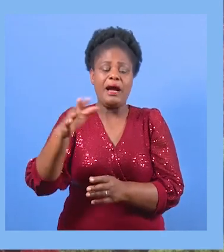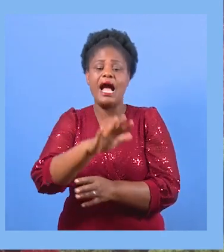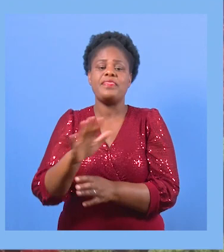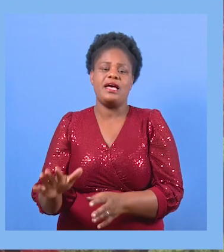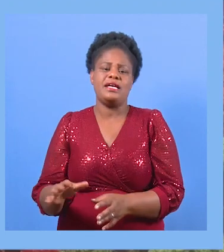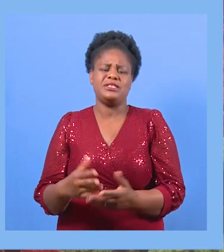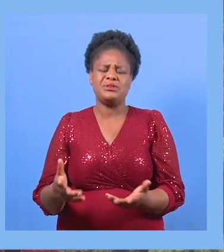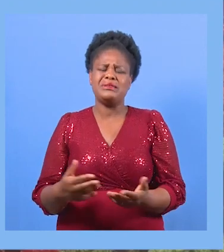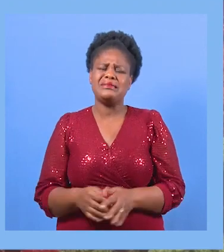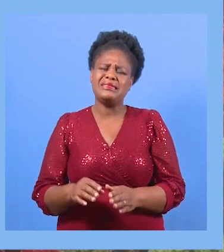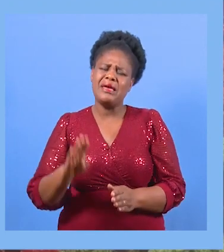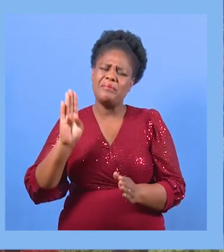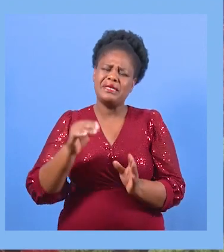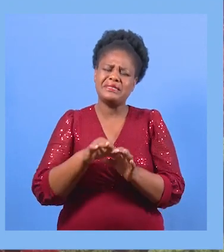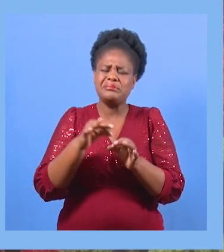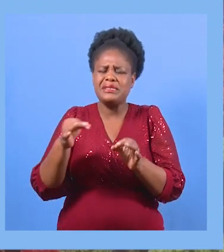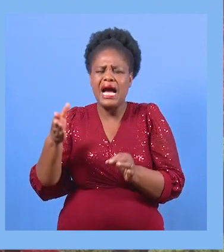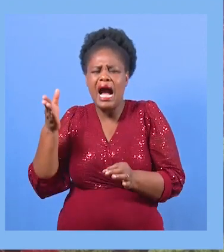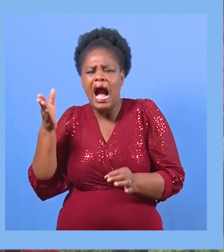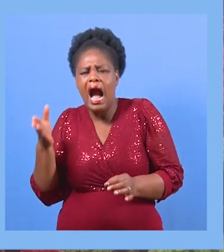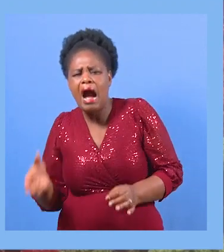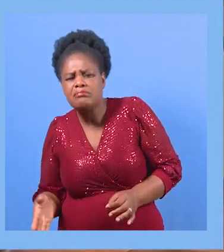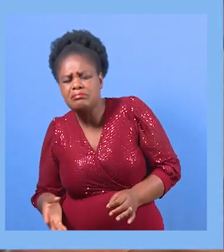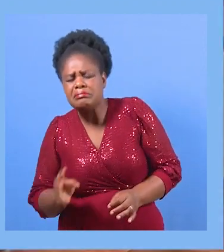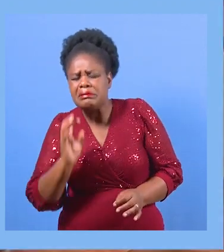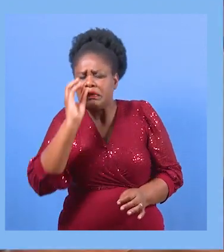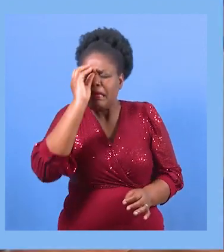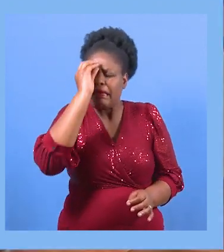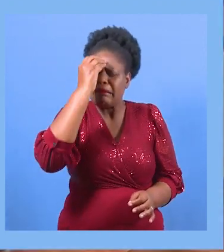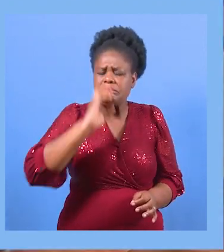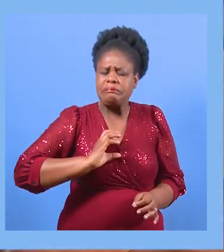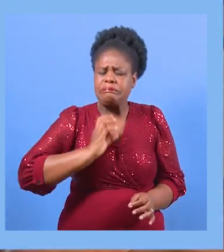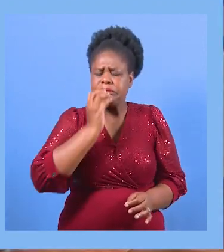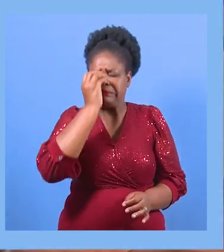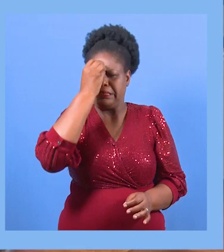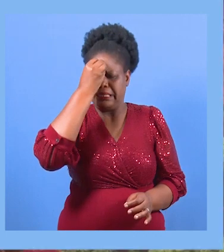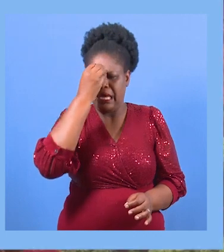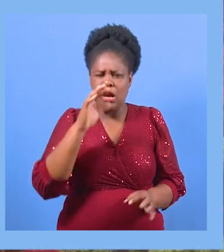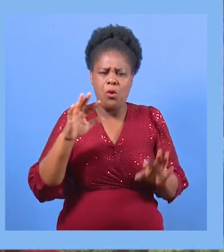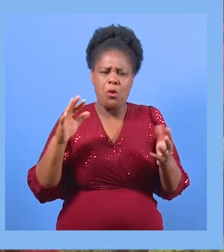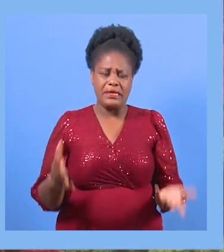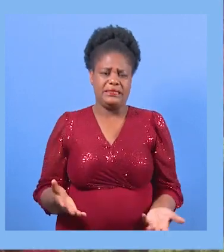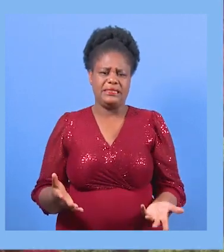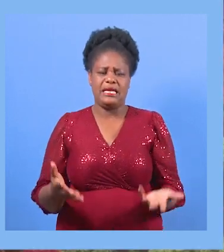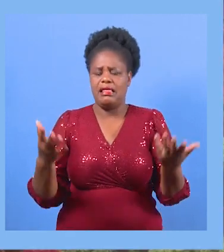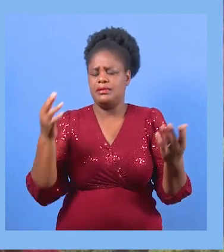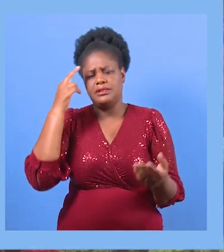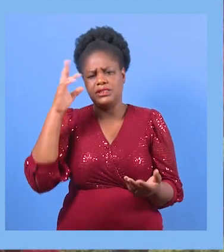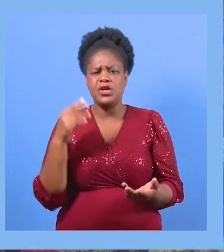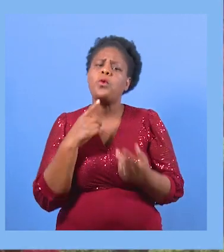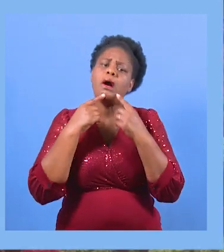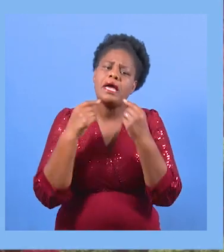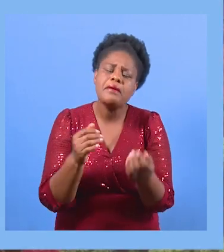here zvisiririzvo? Kana kuti ihasha waiko? Ko motikari yacho wamboitengerei kana ichizoita kuti ufe? Imba